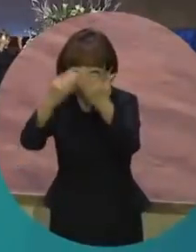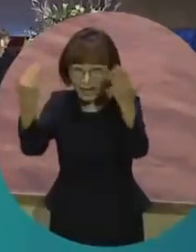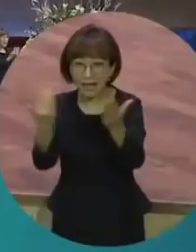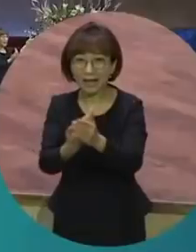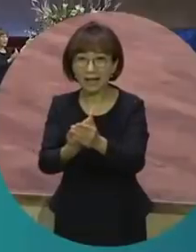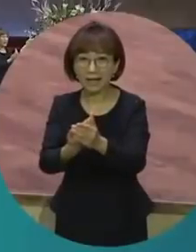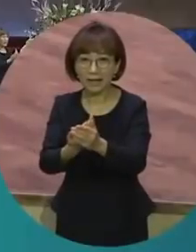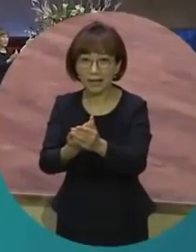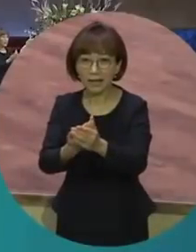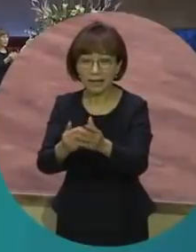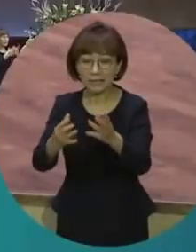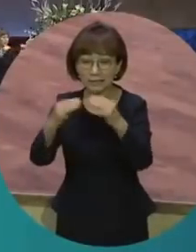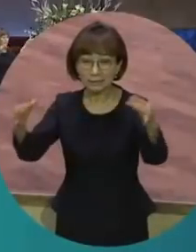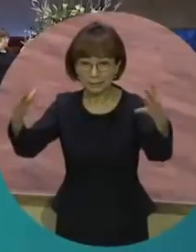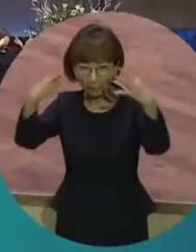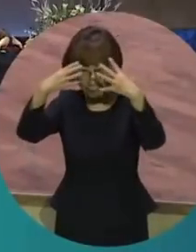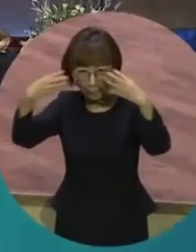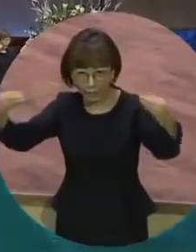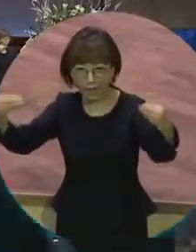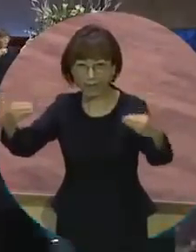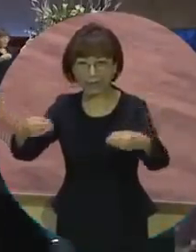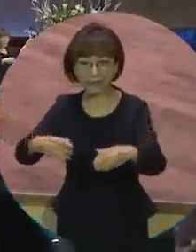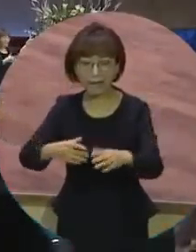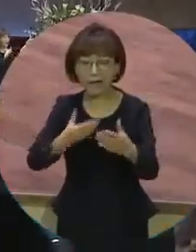아브라함의 소유로 확정된지라.